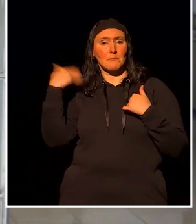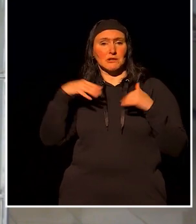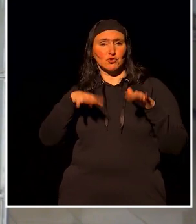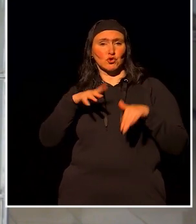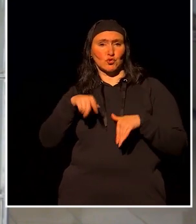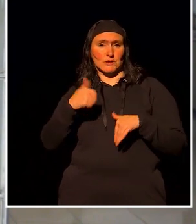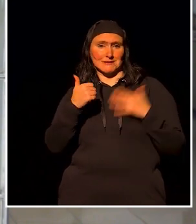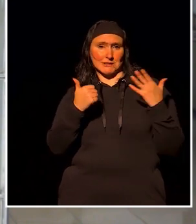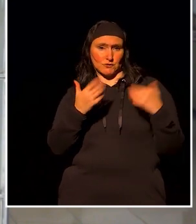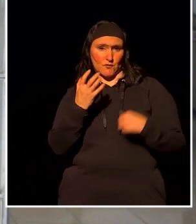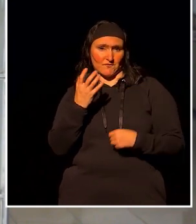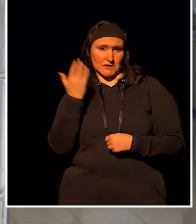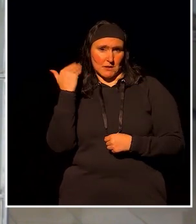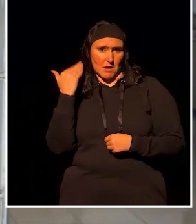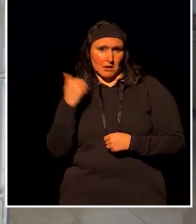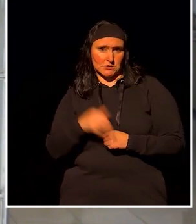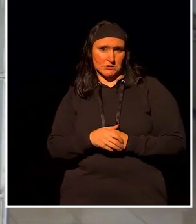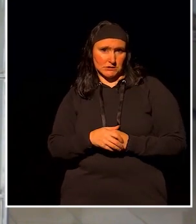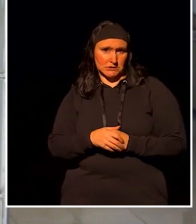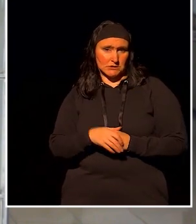1956 im April.